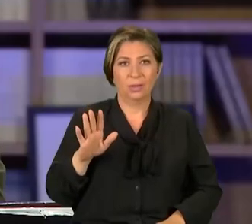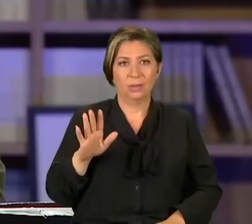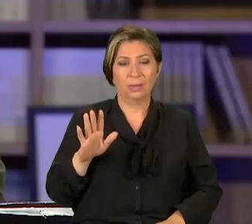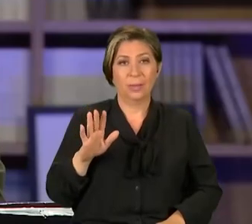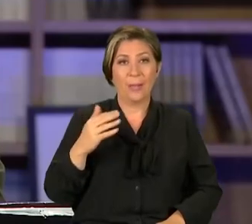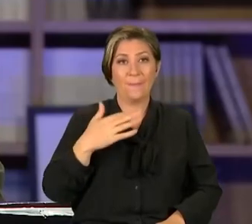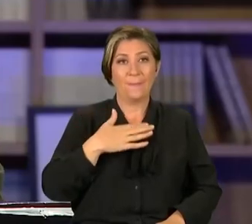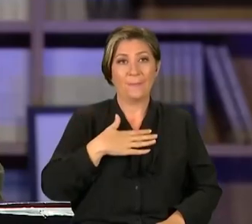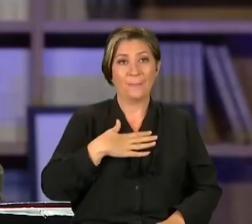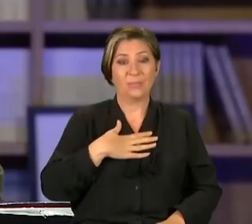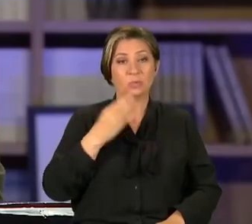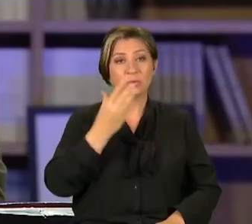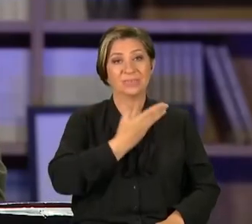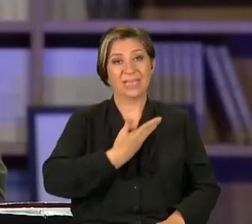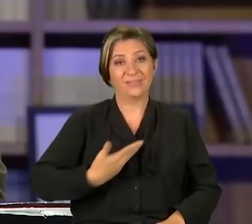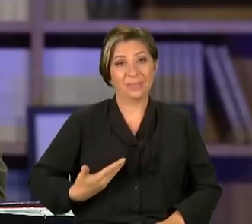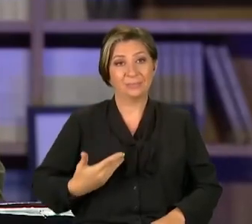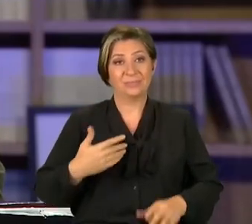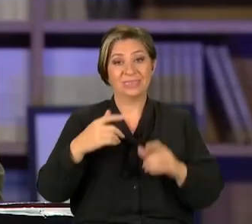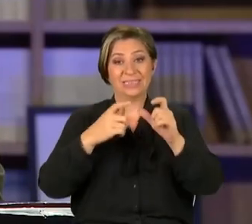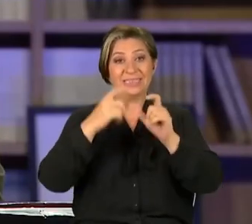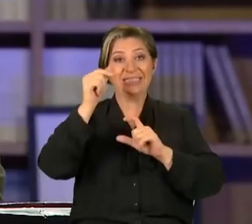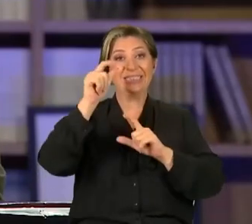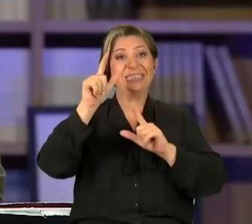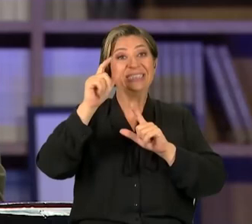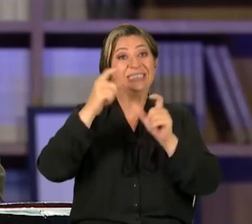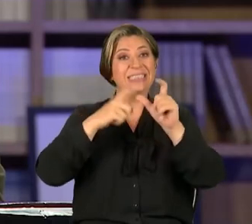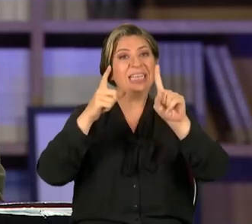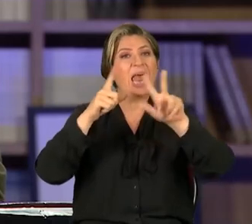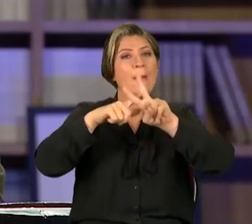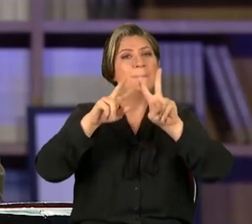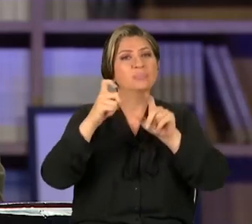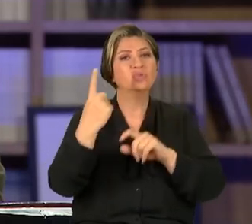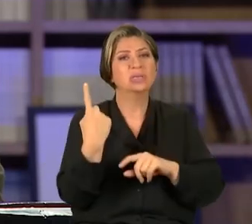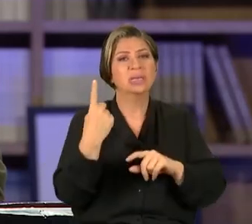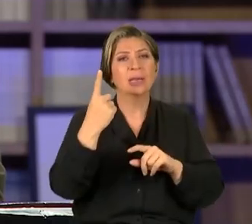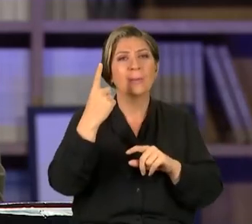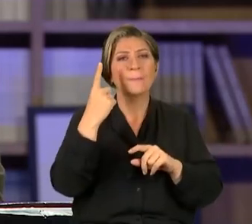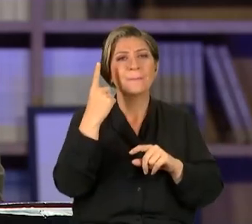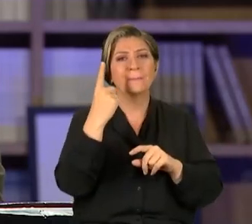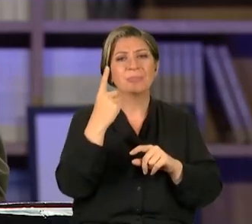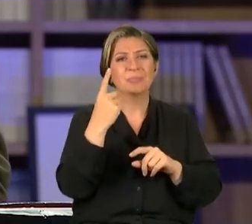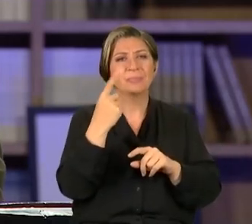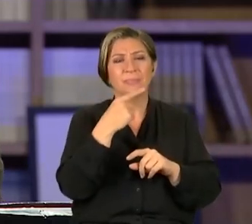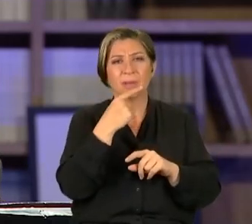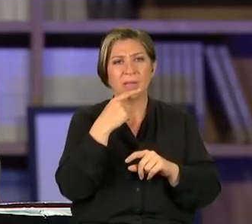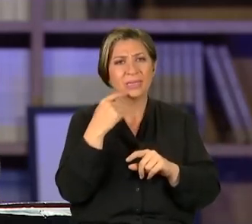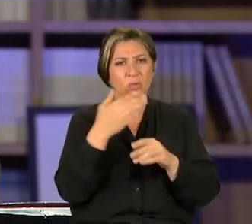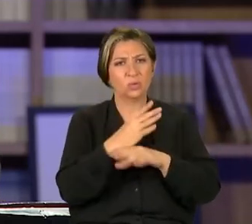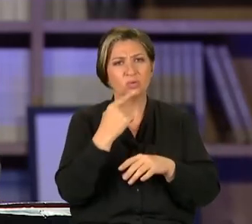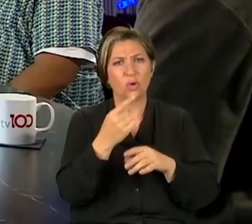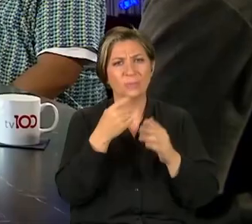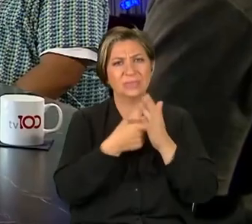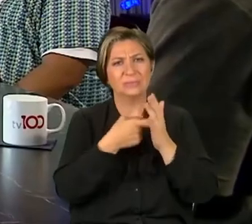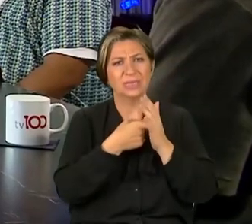benim çok sevdiğim slime'cı bir grando Doğru söylüyorum değil